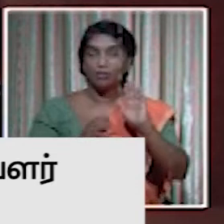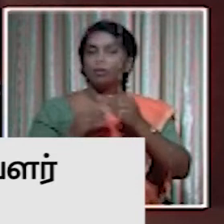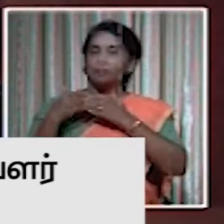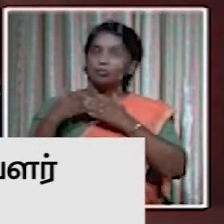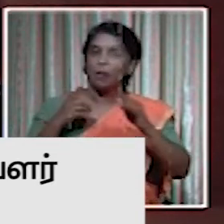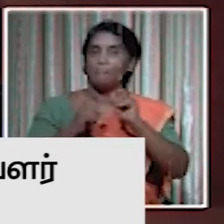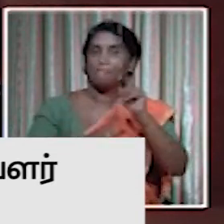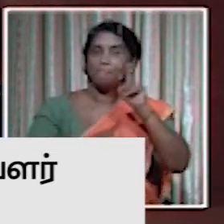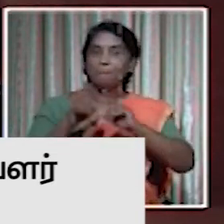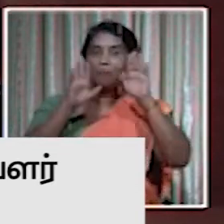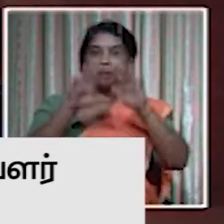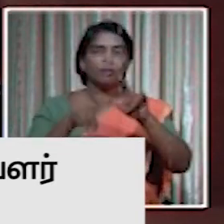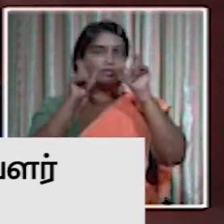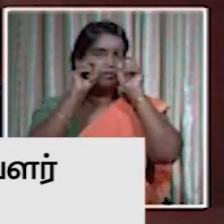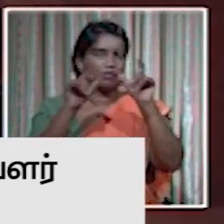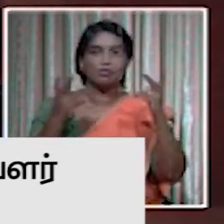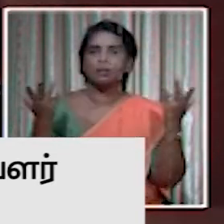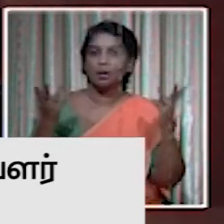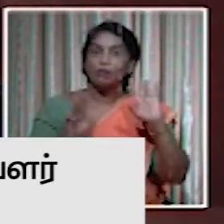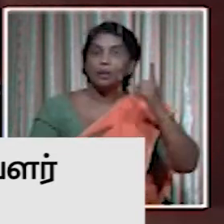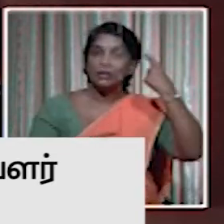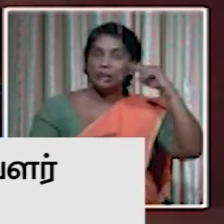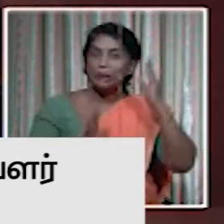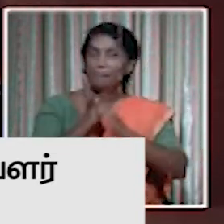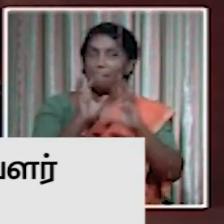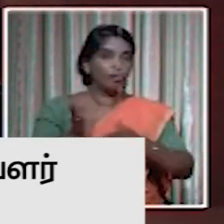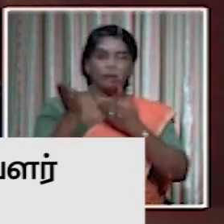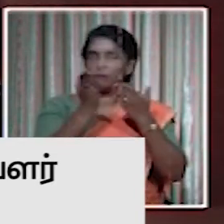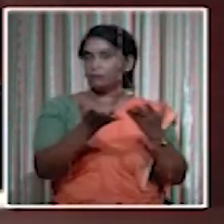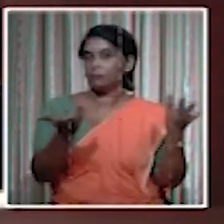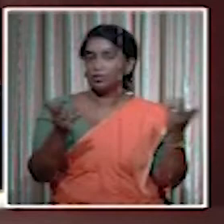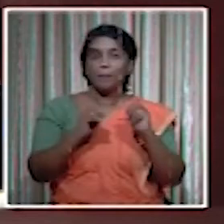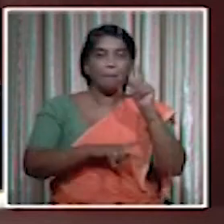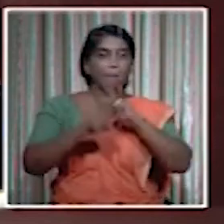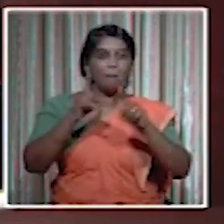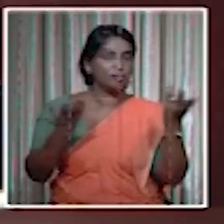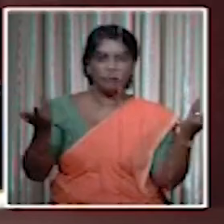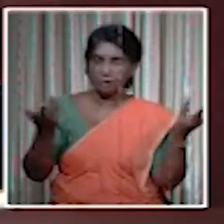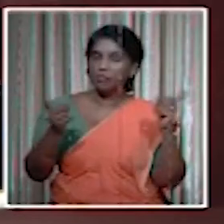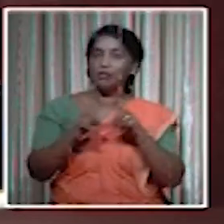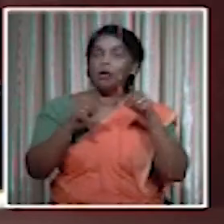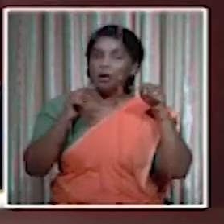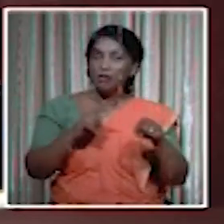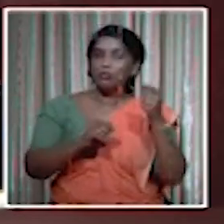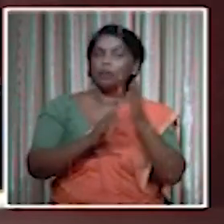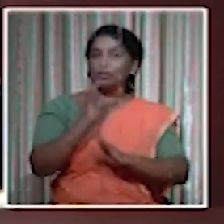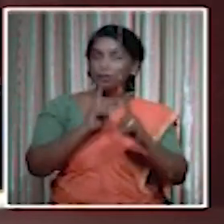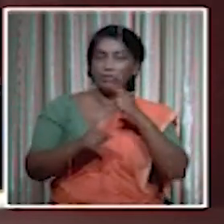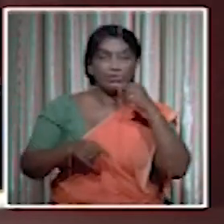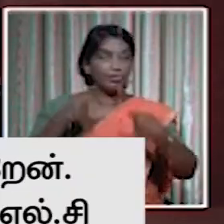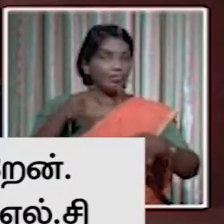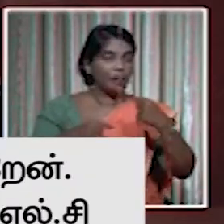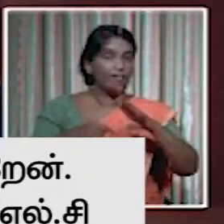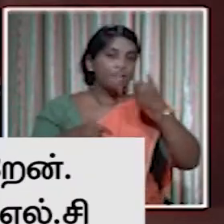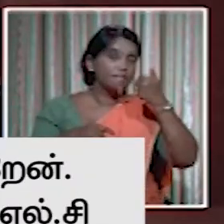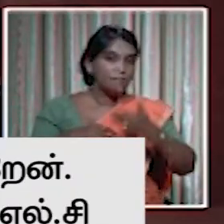ඔහු පාර්ලිමේන්තු ඉන්න බවත් මා දැක්කේ නැහැ. නමුත් ඊයේ මාධ්‍ය සාකච්ඡාවක ඉන්න බව දැක්ක. පාර්ලිමේන්තු ඉදිරිපත් වෙලත් නැහැ. අද මුදල් අමාත්‍යාංශ විවාදයේදී එක වැදගත්